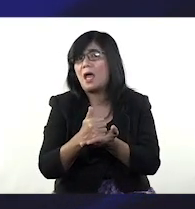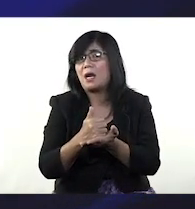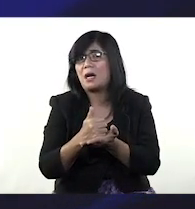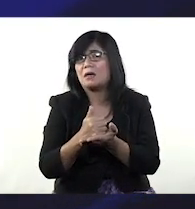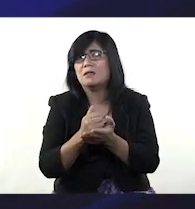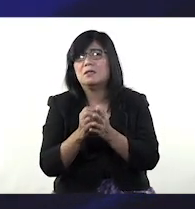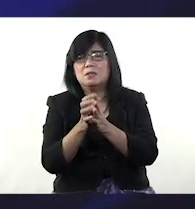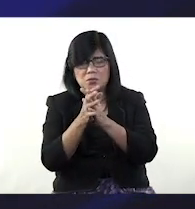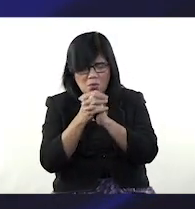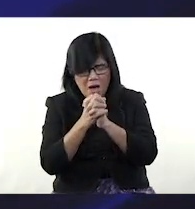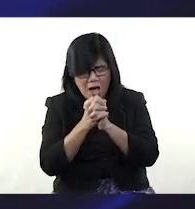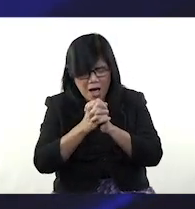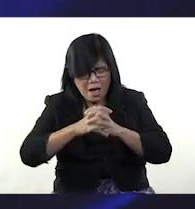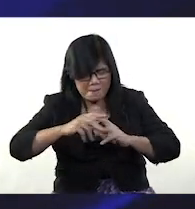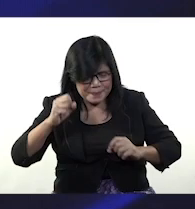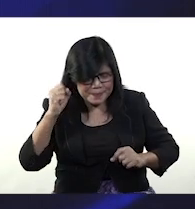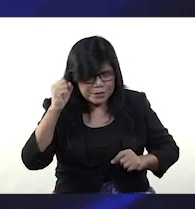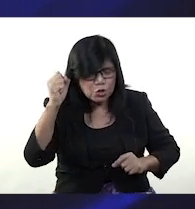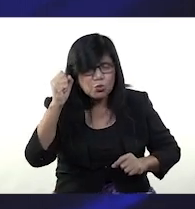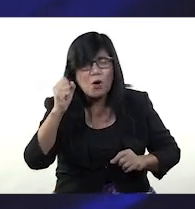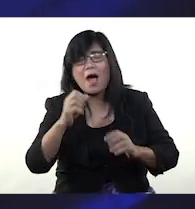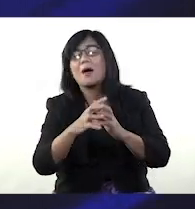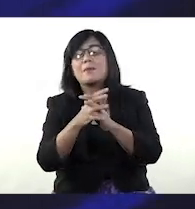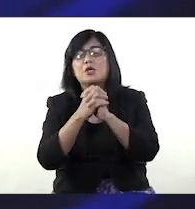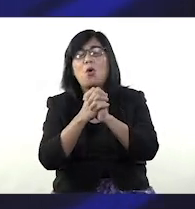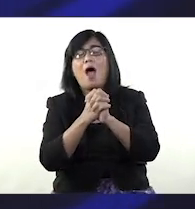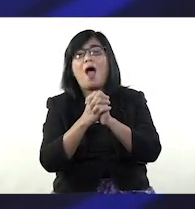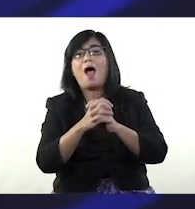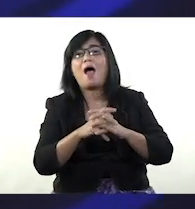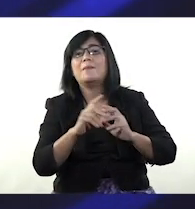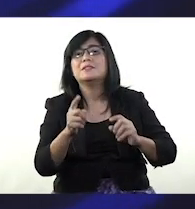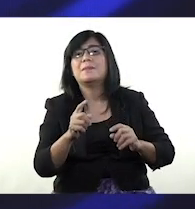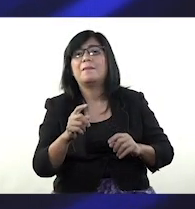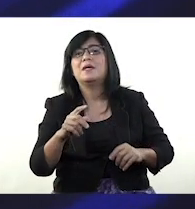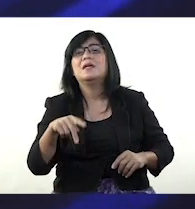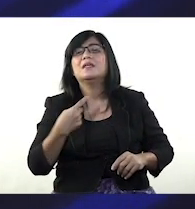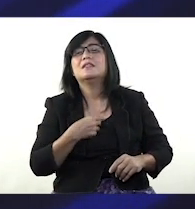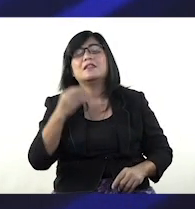negara Kamerun betul-betul kita berjuang berdoa Kalau kita tahu bangsa ini